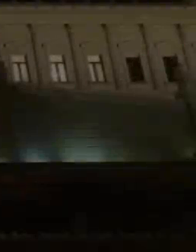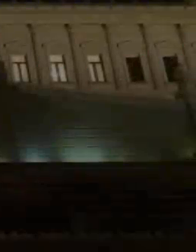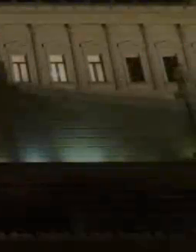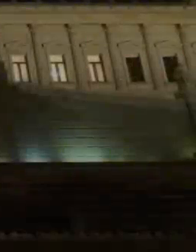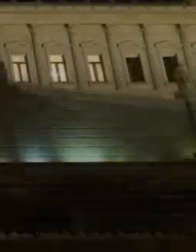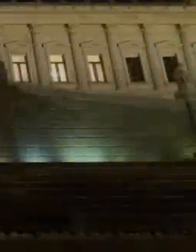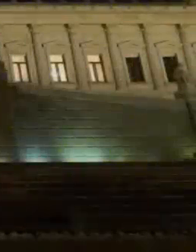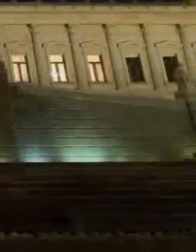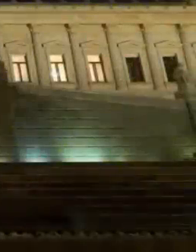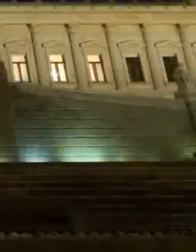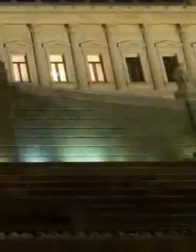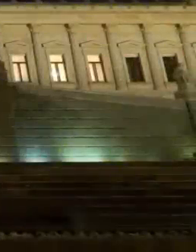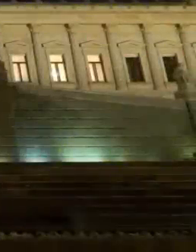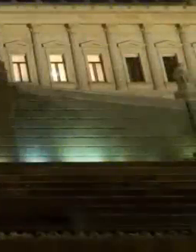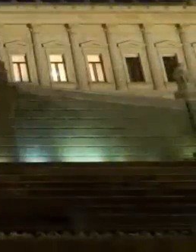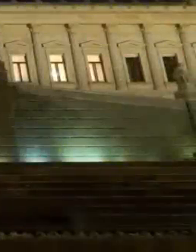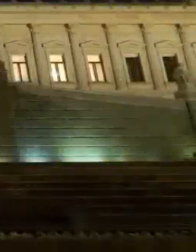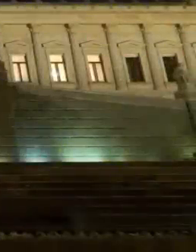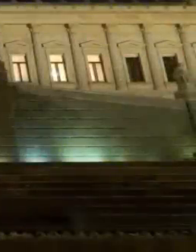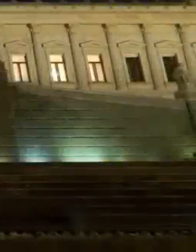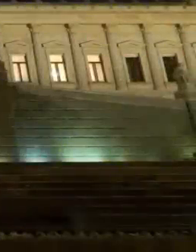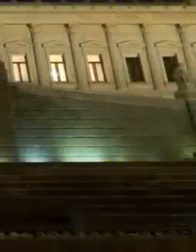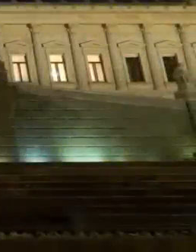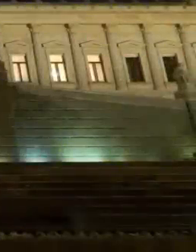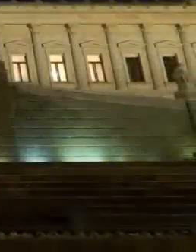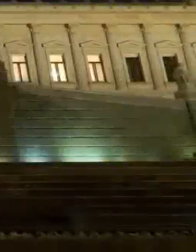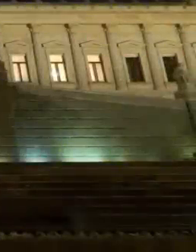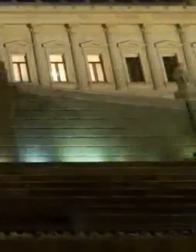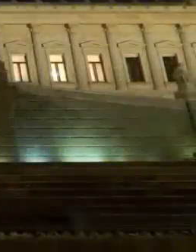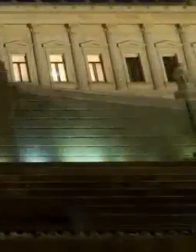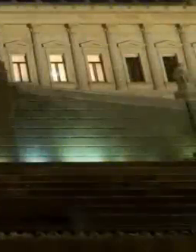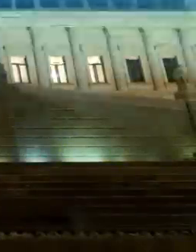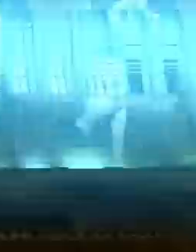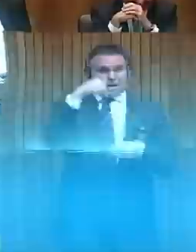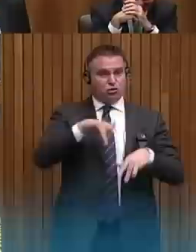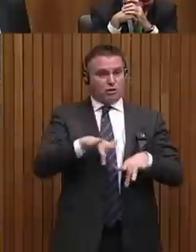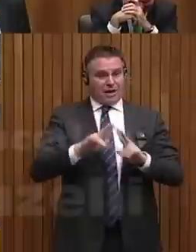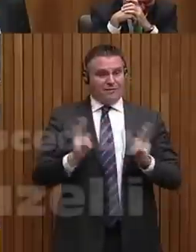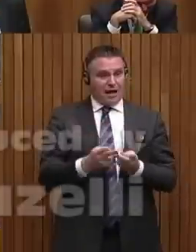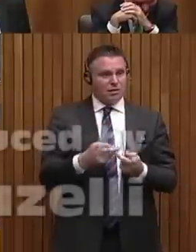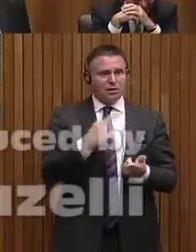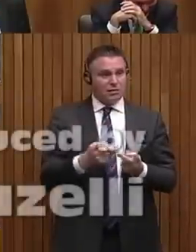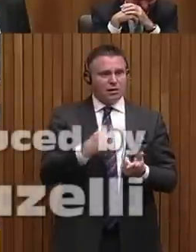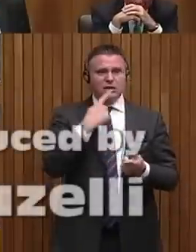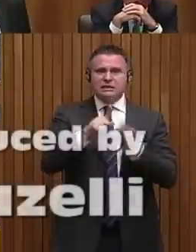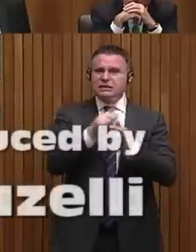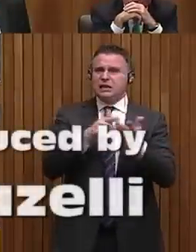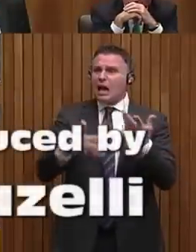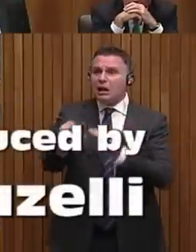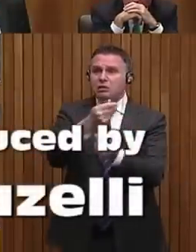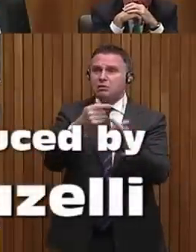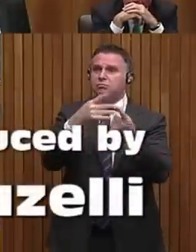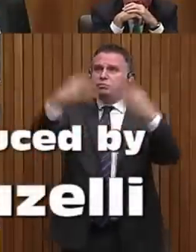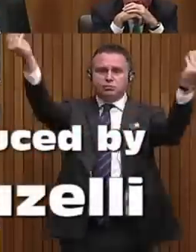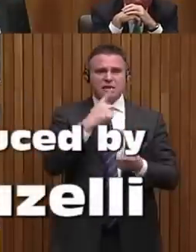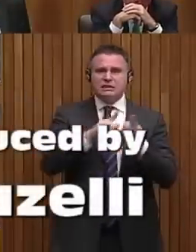wenn ich mich dann hochbeame auf einen dieser Planeten und auf die Erde runterschaue. Lost in time and lost in